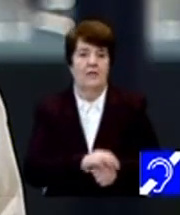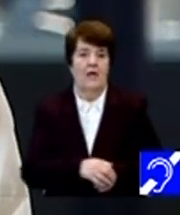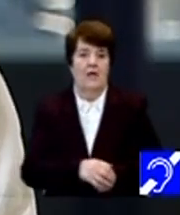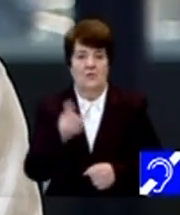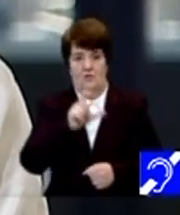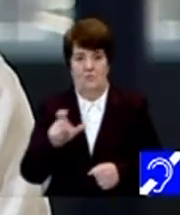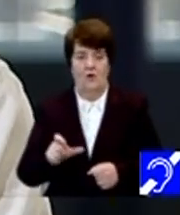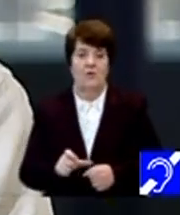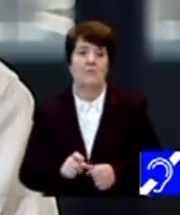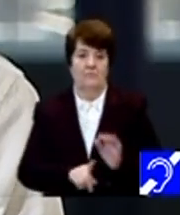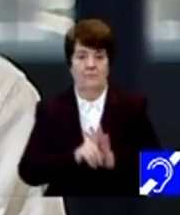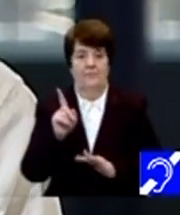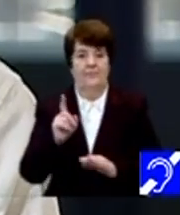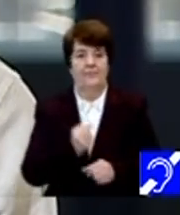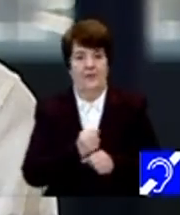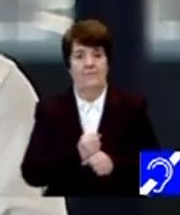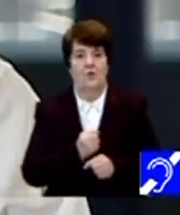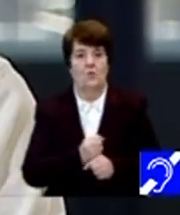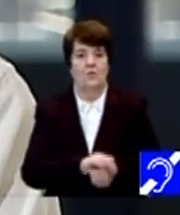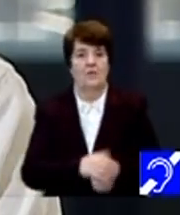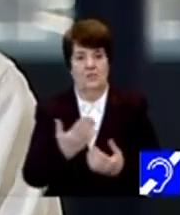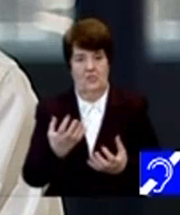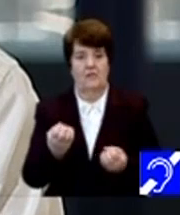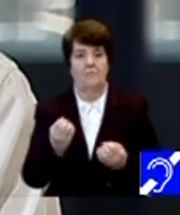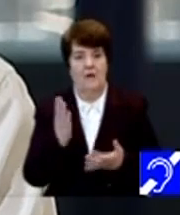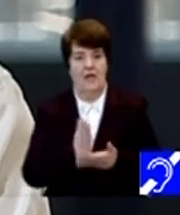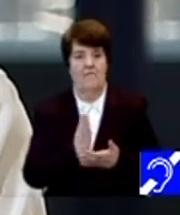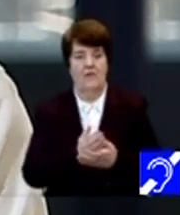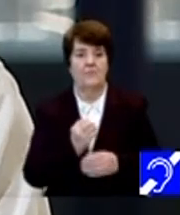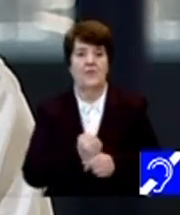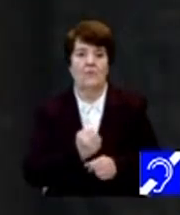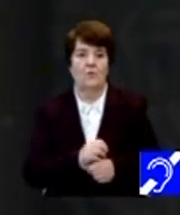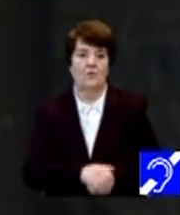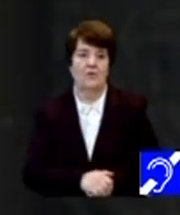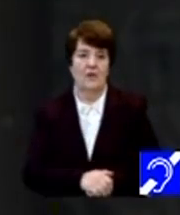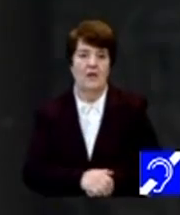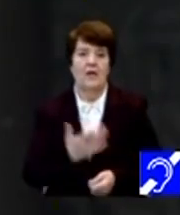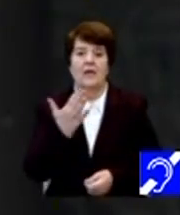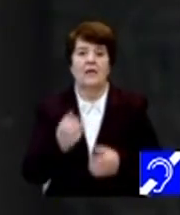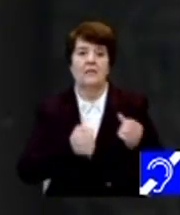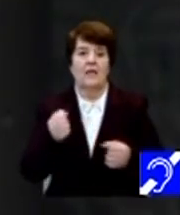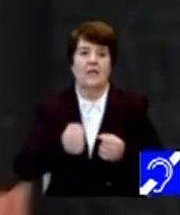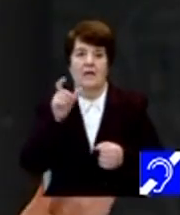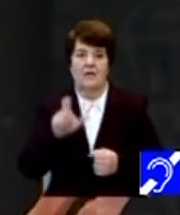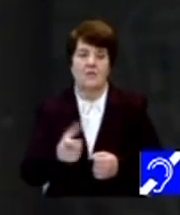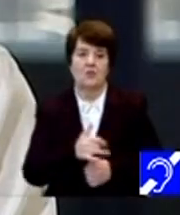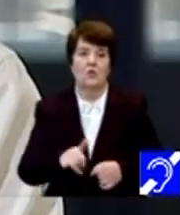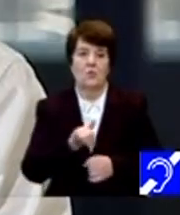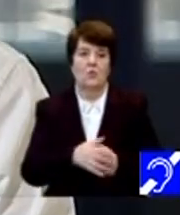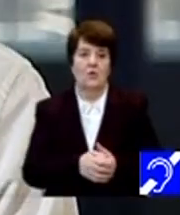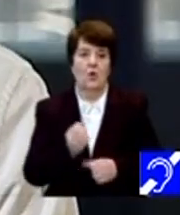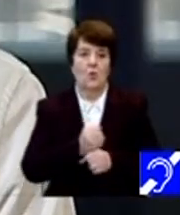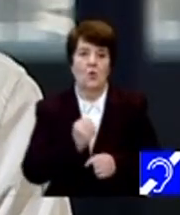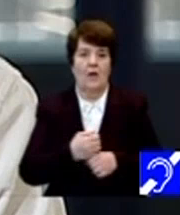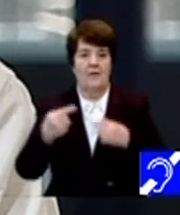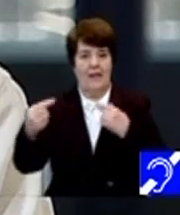asta. Și clienții au apreciat și uite așa am crescut. Și mai avem de crescut, dar suntem pe o traiectorie bună. Câți angajați aveți și de